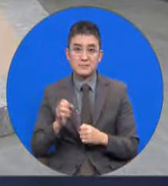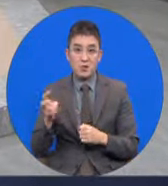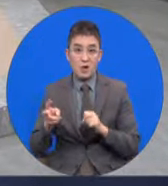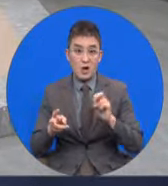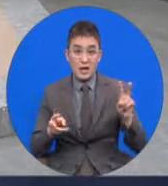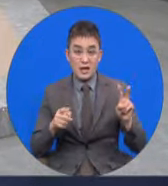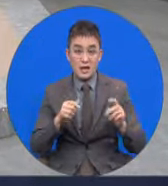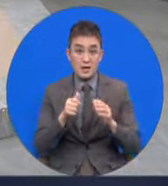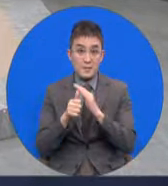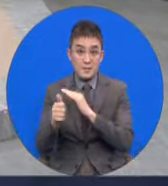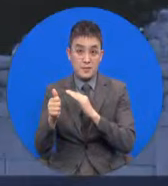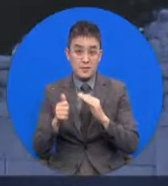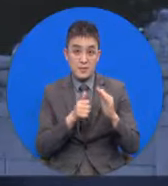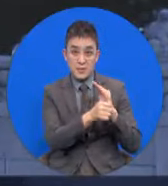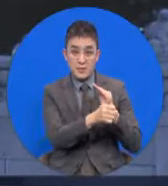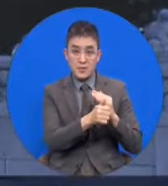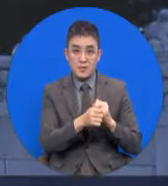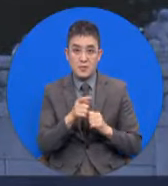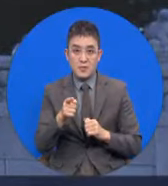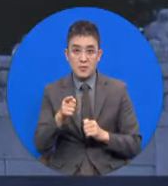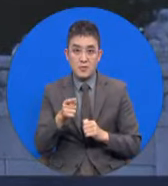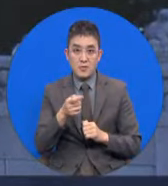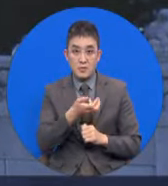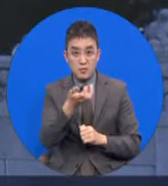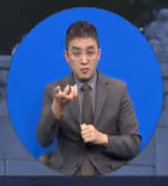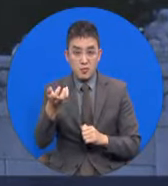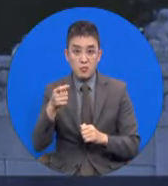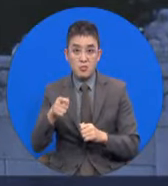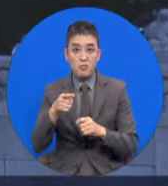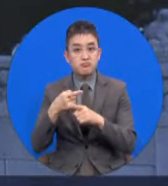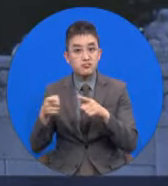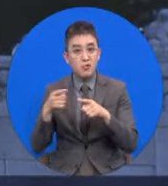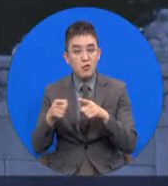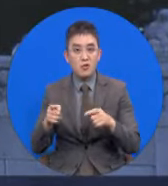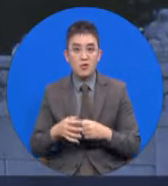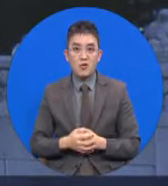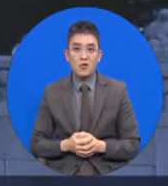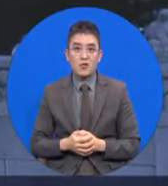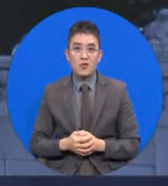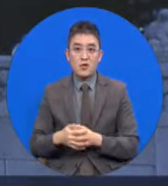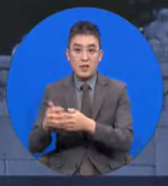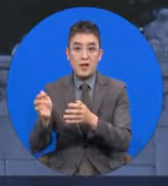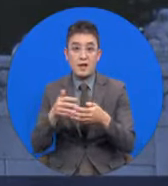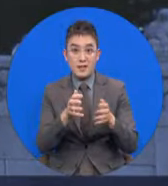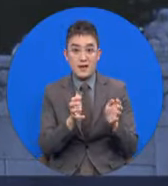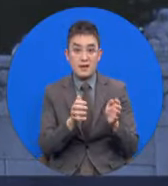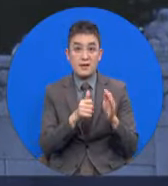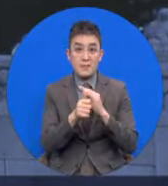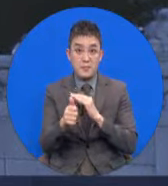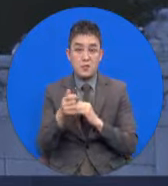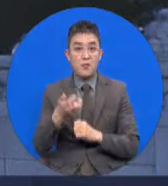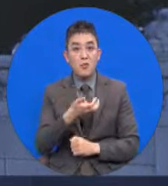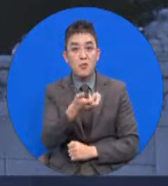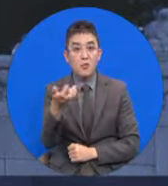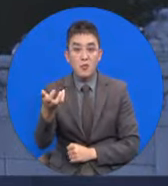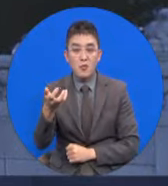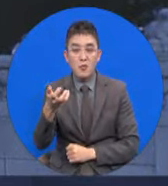동선을 분석하는 분석도 오늘 보도되고 있습니다. 양당 대표의 이 동선 어떻게 분석됐을까요? 함께